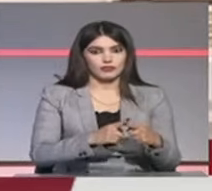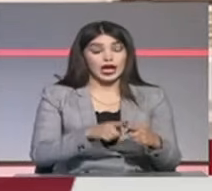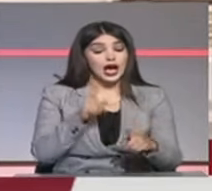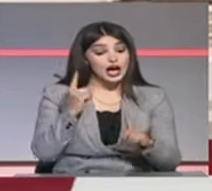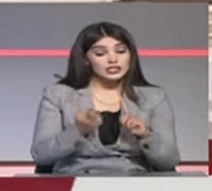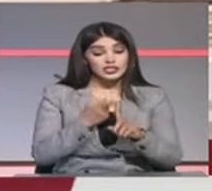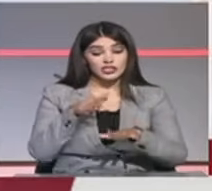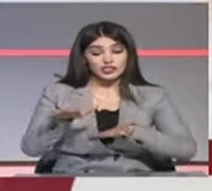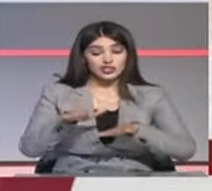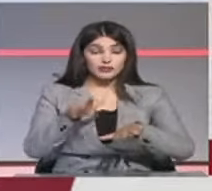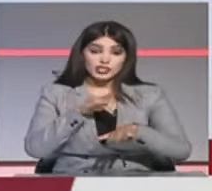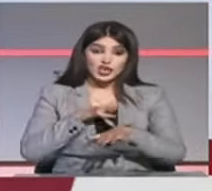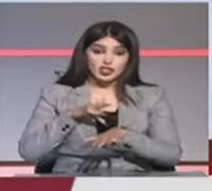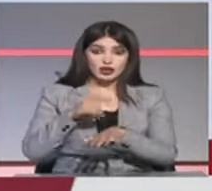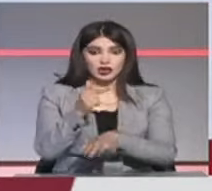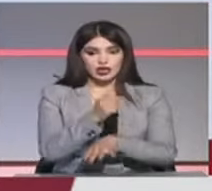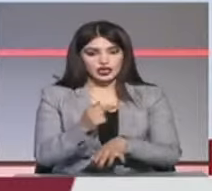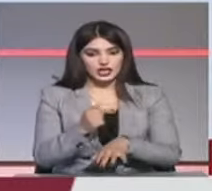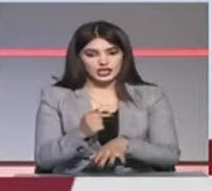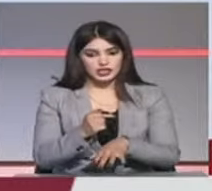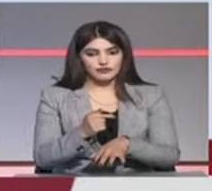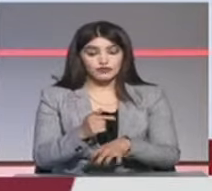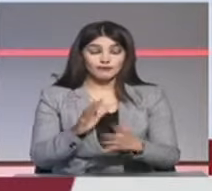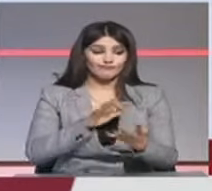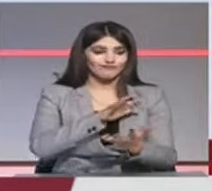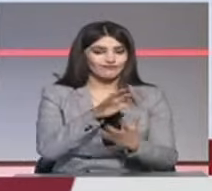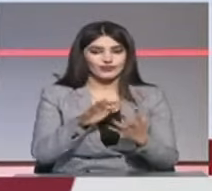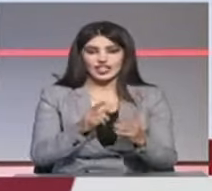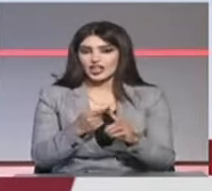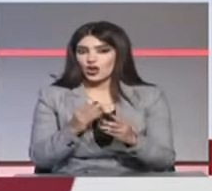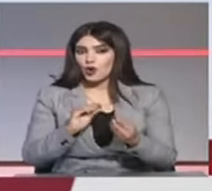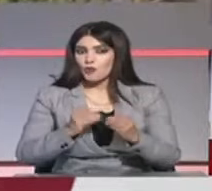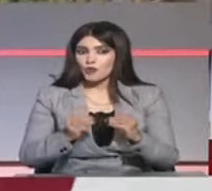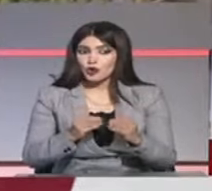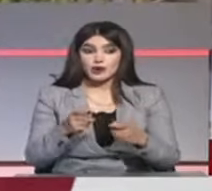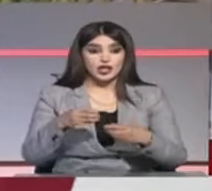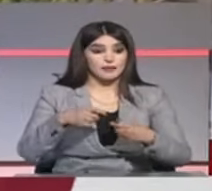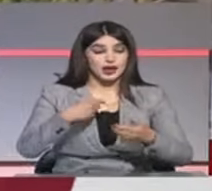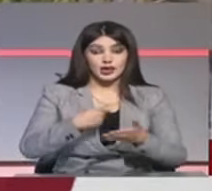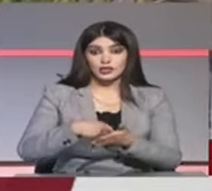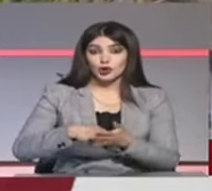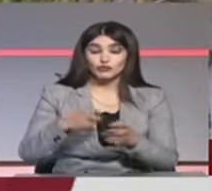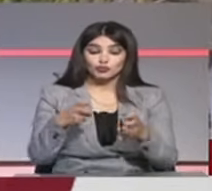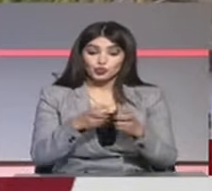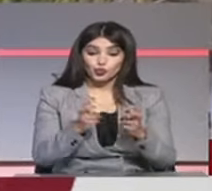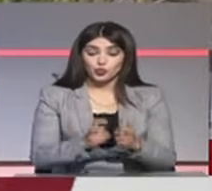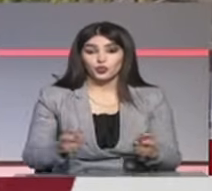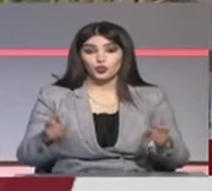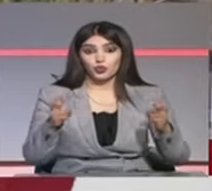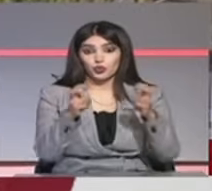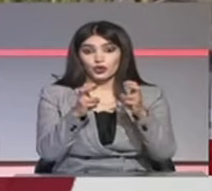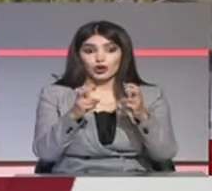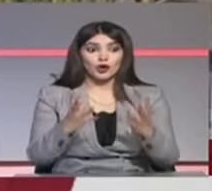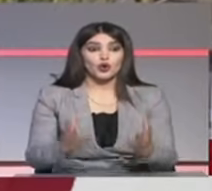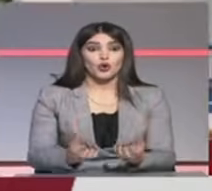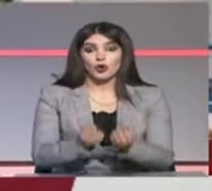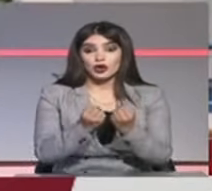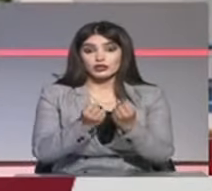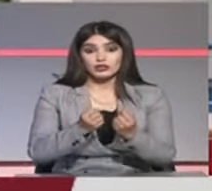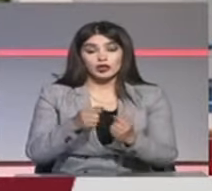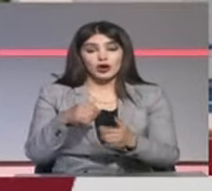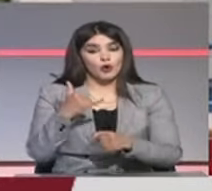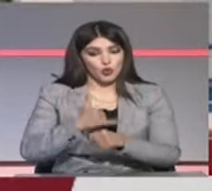هذا الاجراء يساهم وفق تقديري في ارباك التثبيت مما سيؤدي الى ارتفاع الاسعار وانعاش المسالك